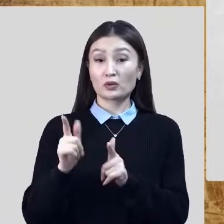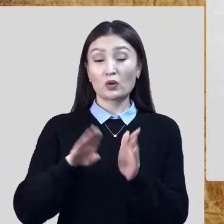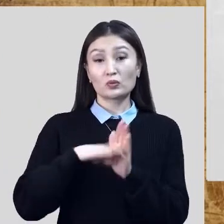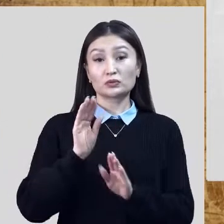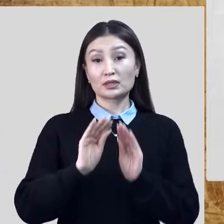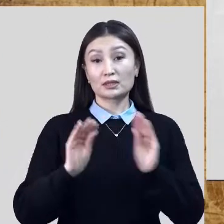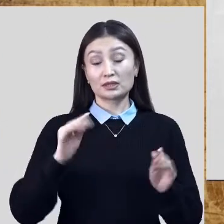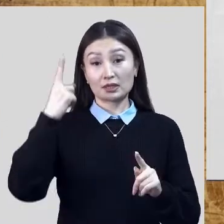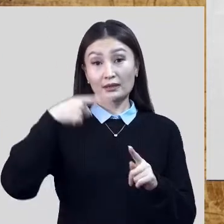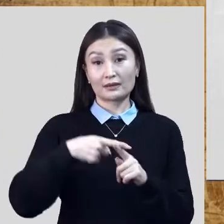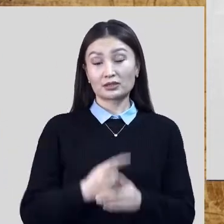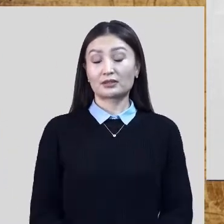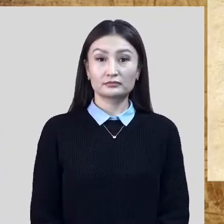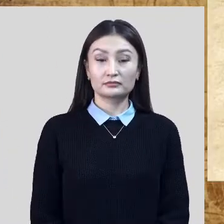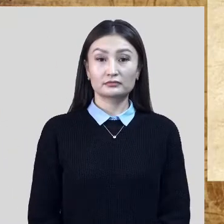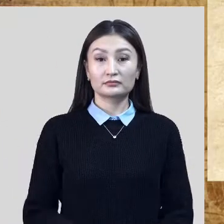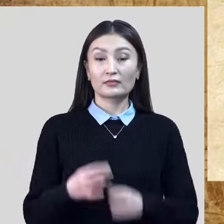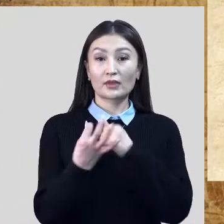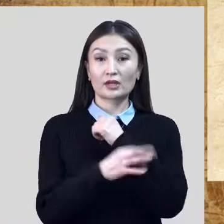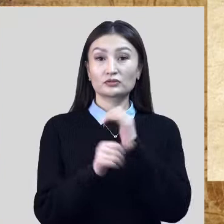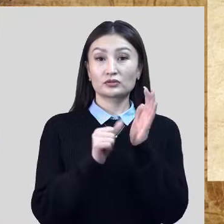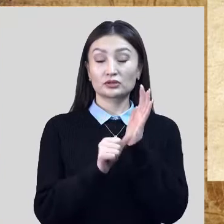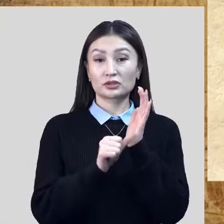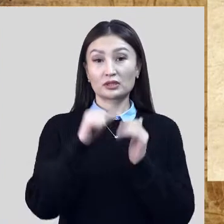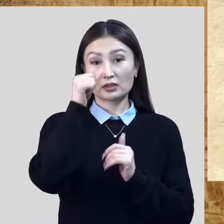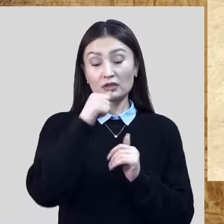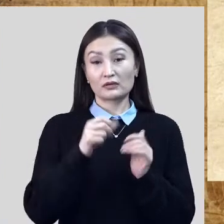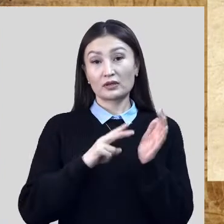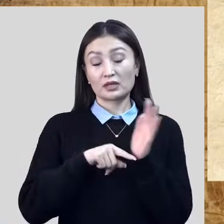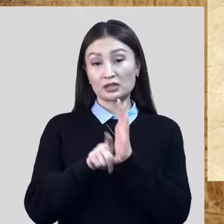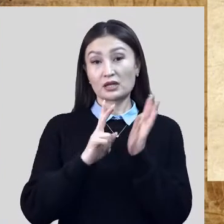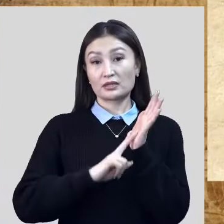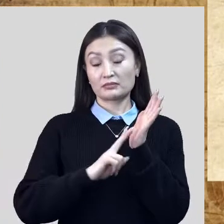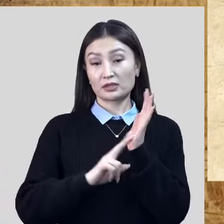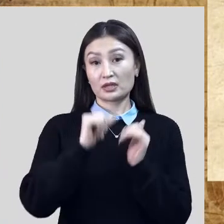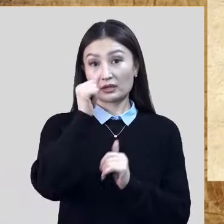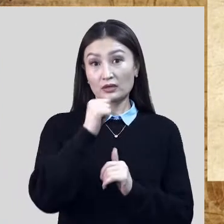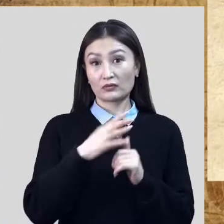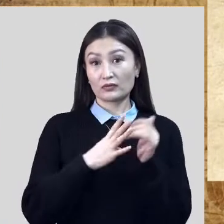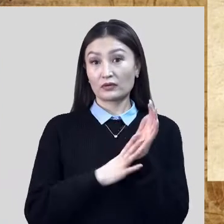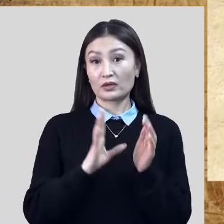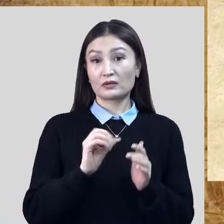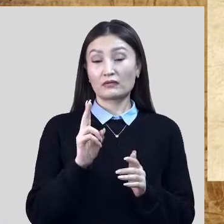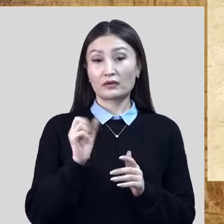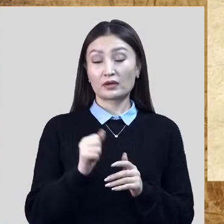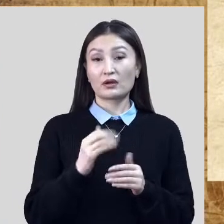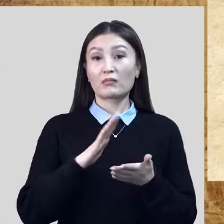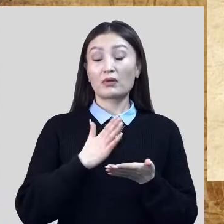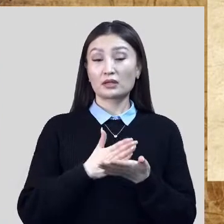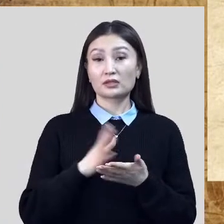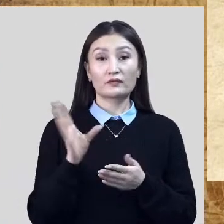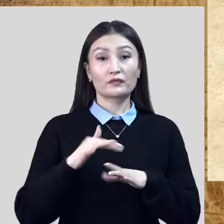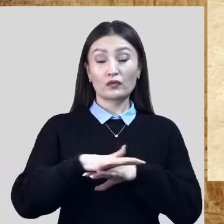оснащены технически. К концу 60-х, началу 70-х годов XIX века положение